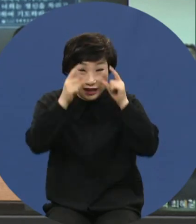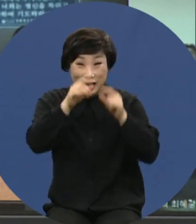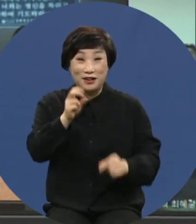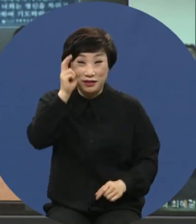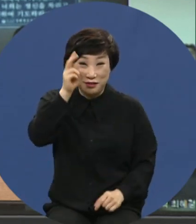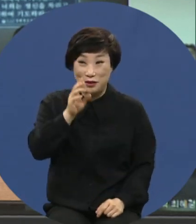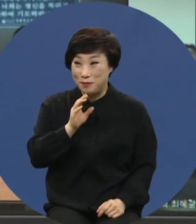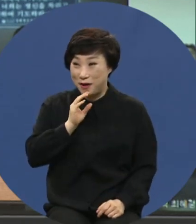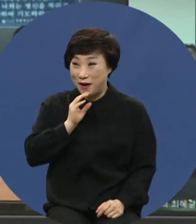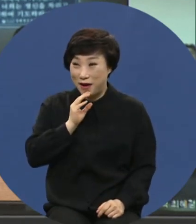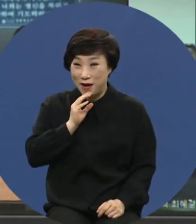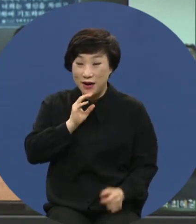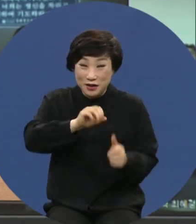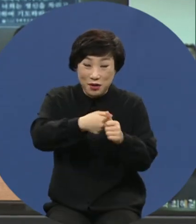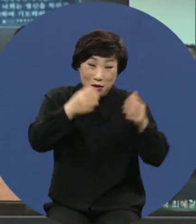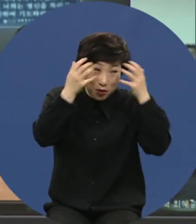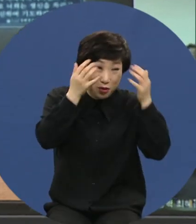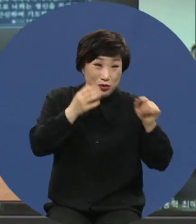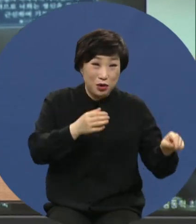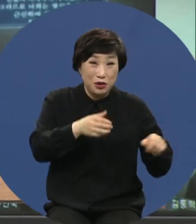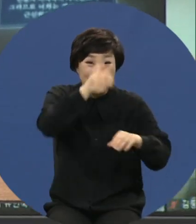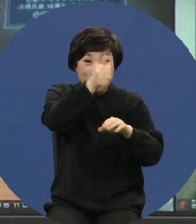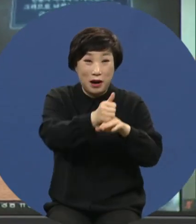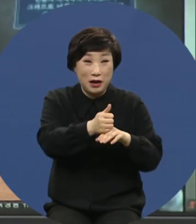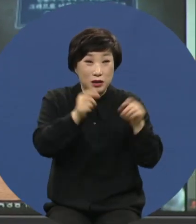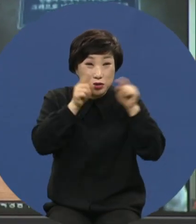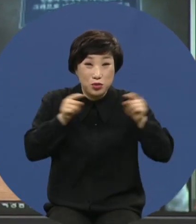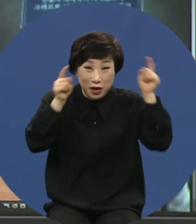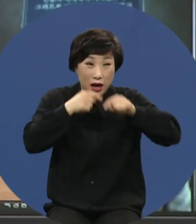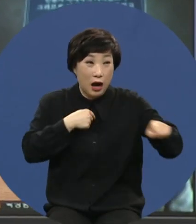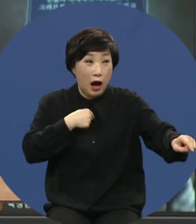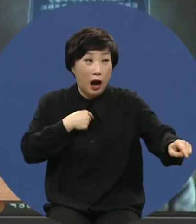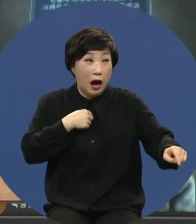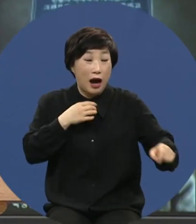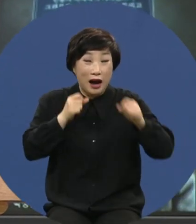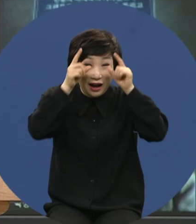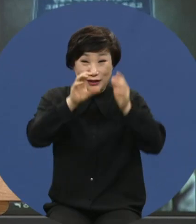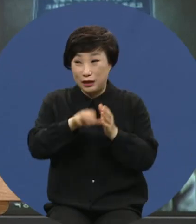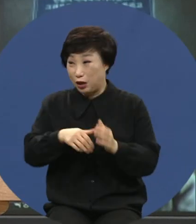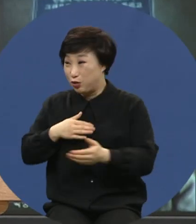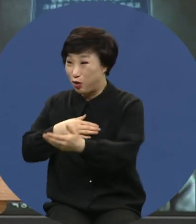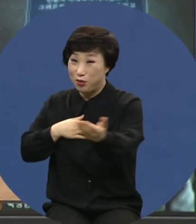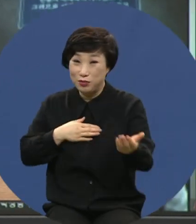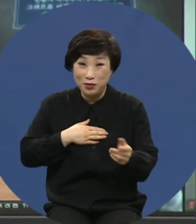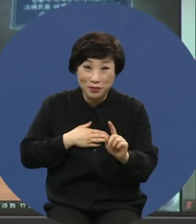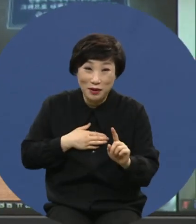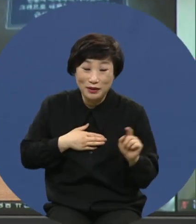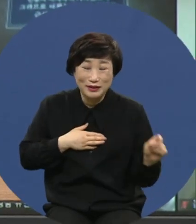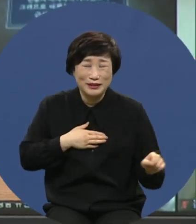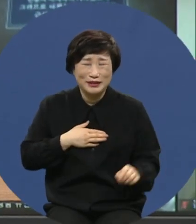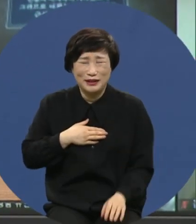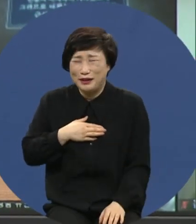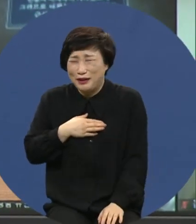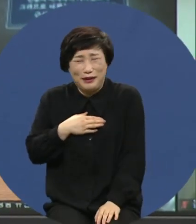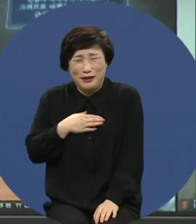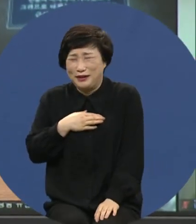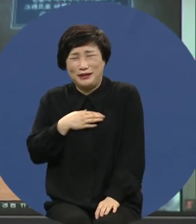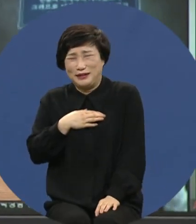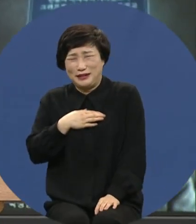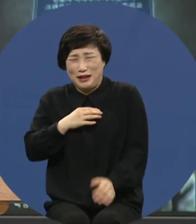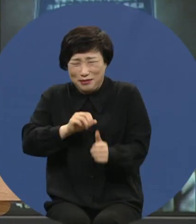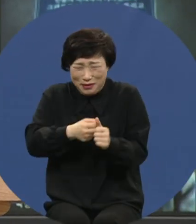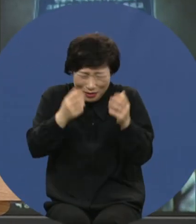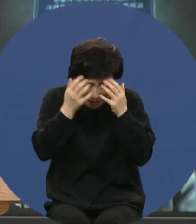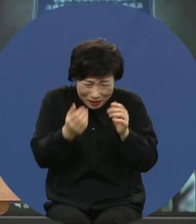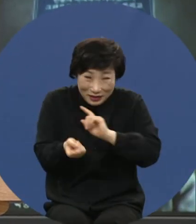것이요 형벌의 고통의 최후가 지옥이라는 사실을 깨달을 때 이 어마어마한 내 형벌의